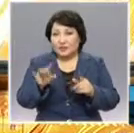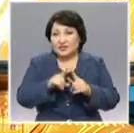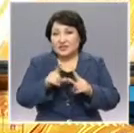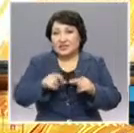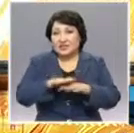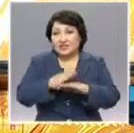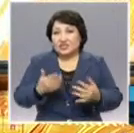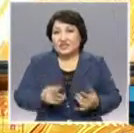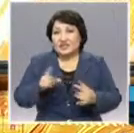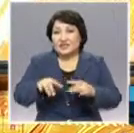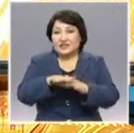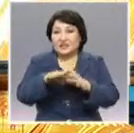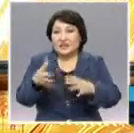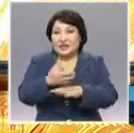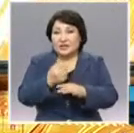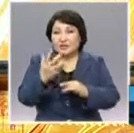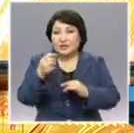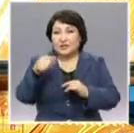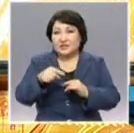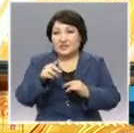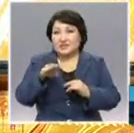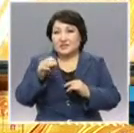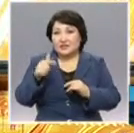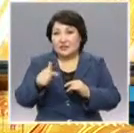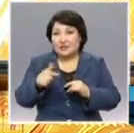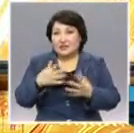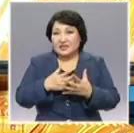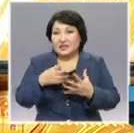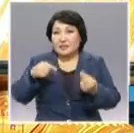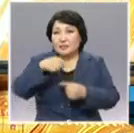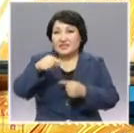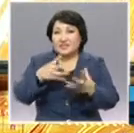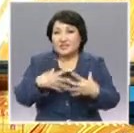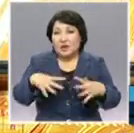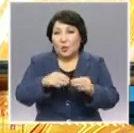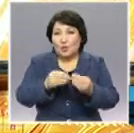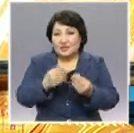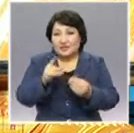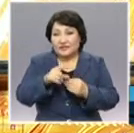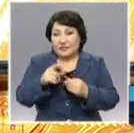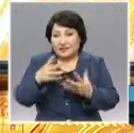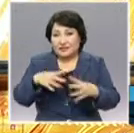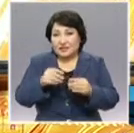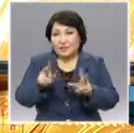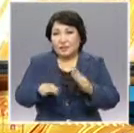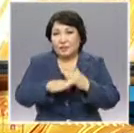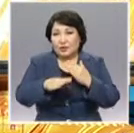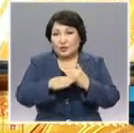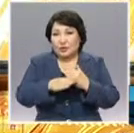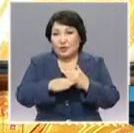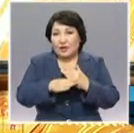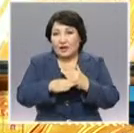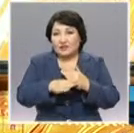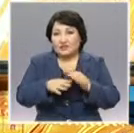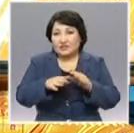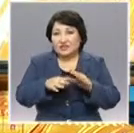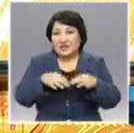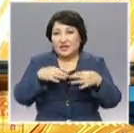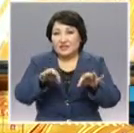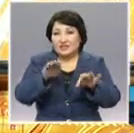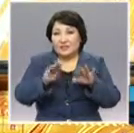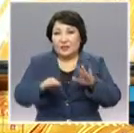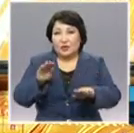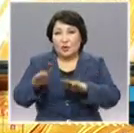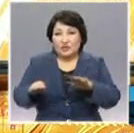тенге, они собрали, остальные наши бизнес-сообщества помогли, и мы полностью двор, парковочные карманы сделали, детские